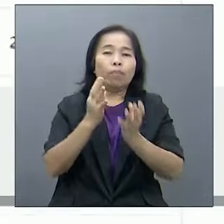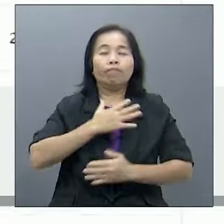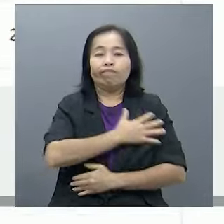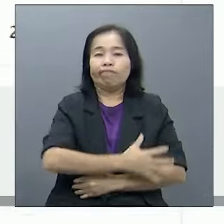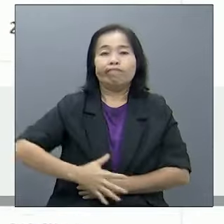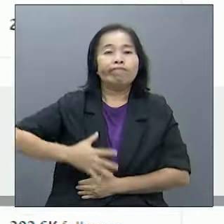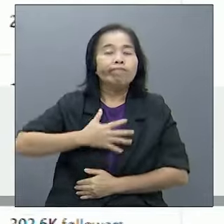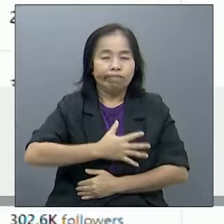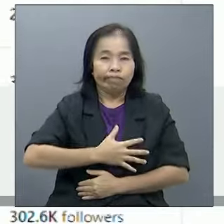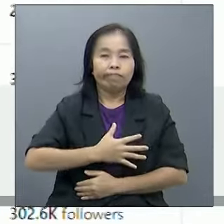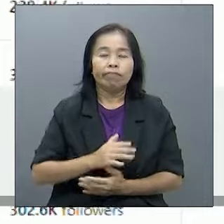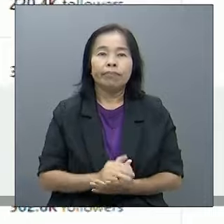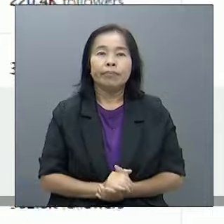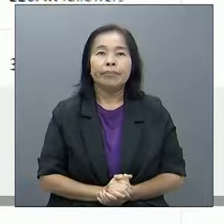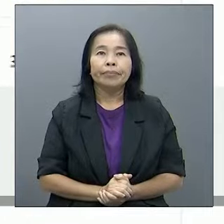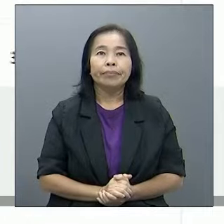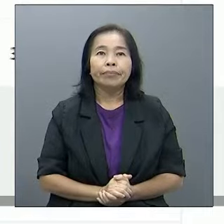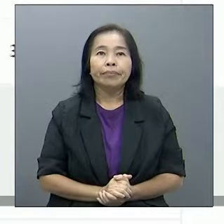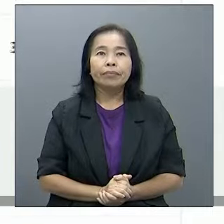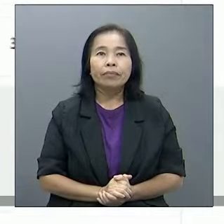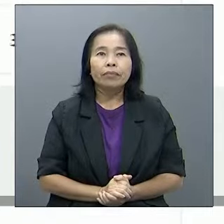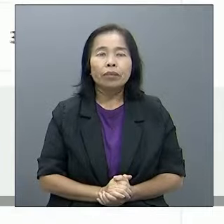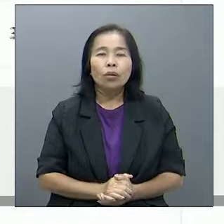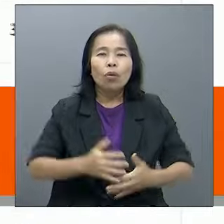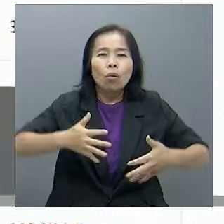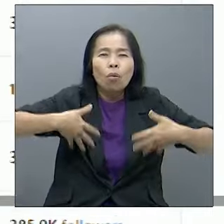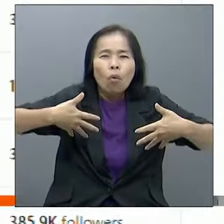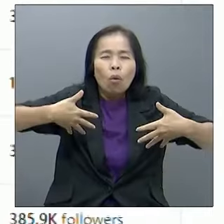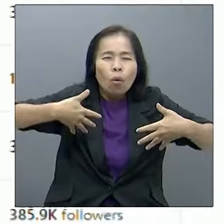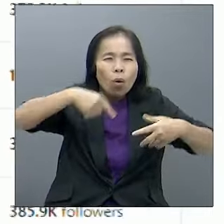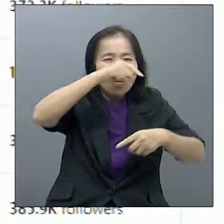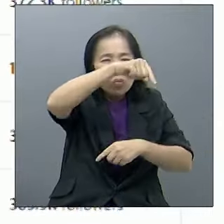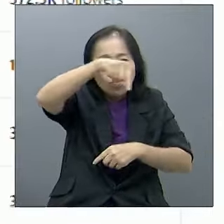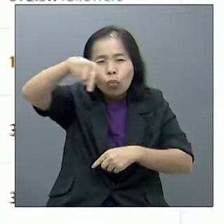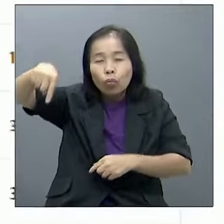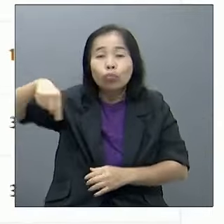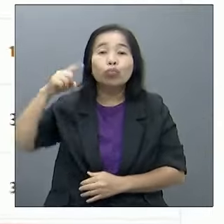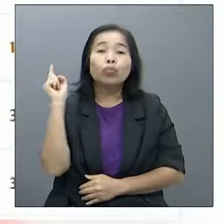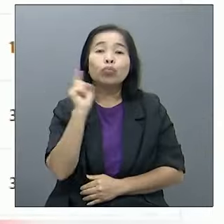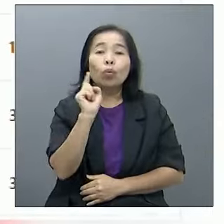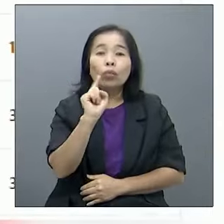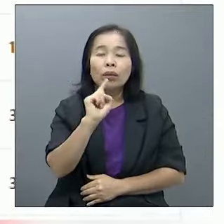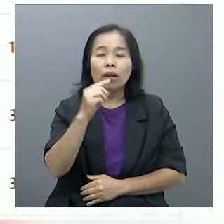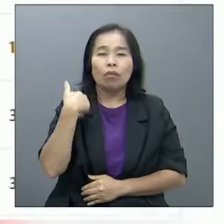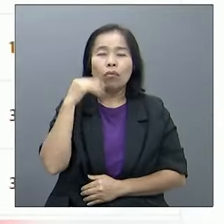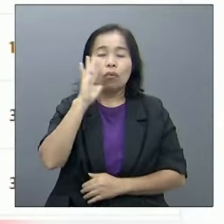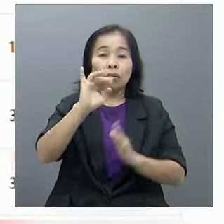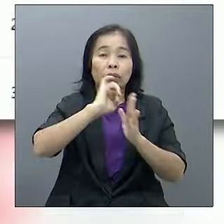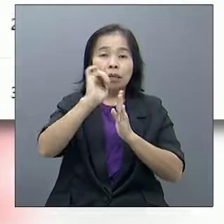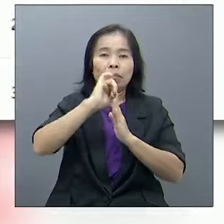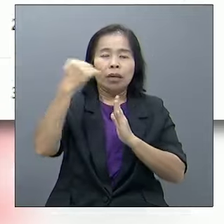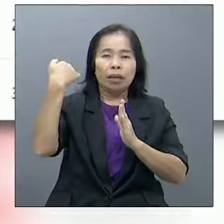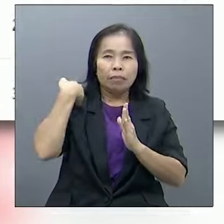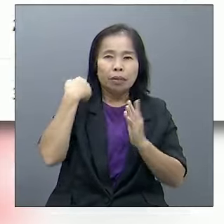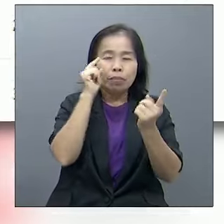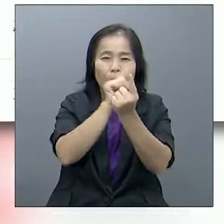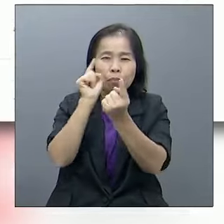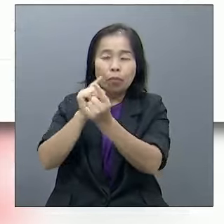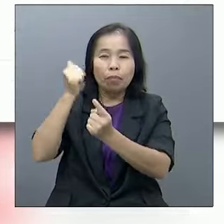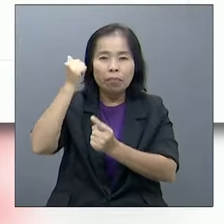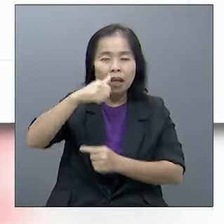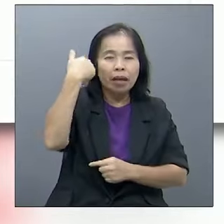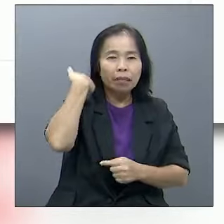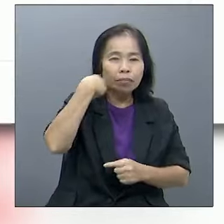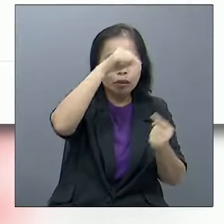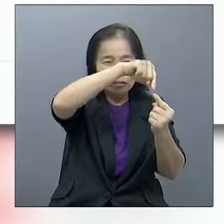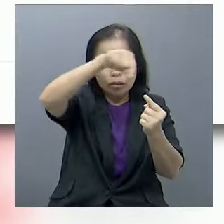เนื่องค่ะส่วนจุดความร้อนนะคะรอบเช้าจังหวัดเชียงใหม่ก็พบจุดความร้อนจำนวน 21จุดค่ะขณะที่เจ้า